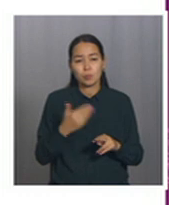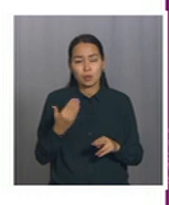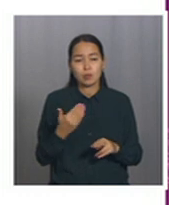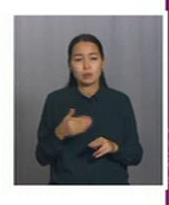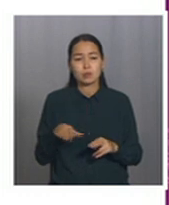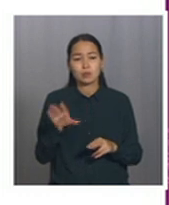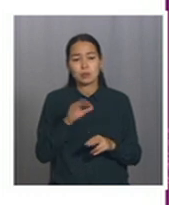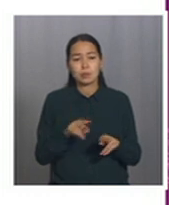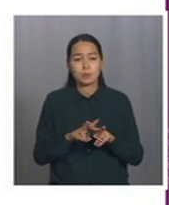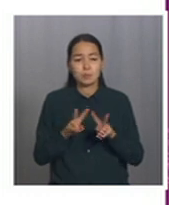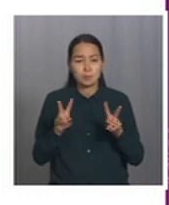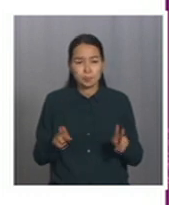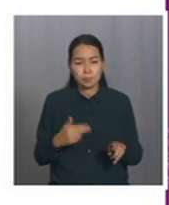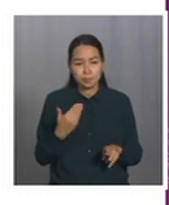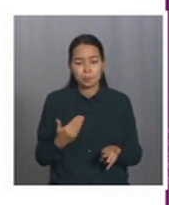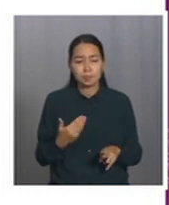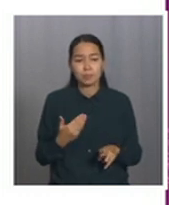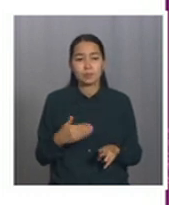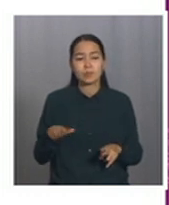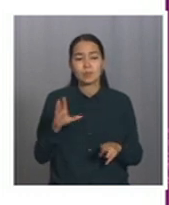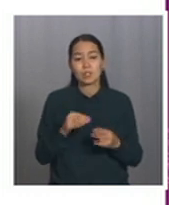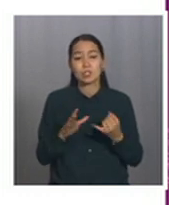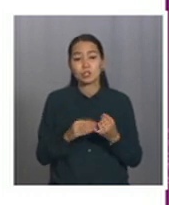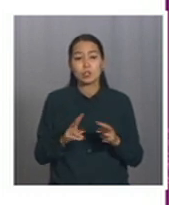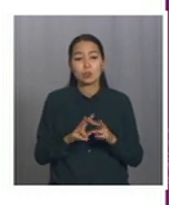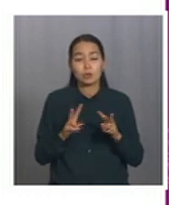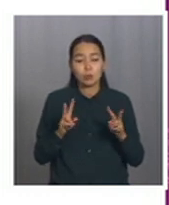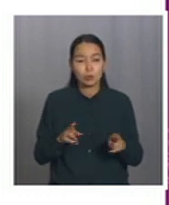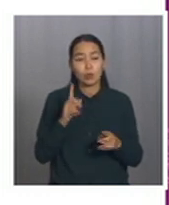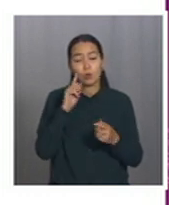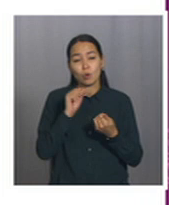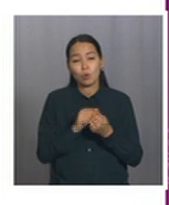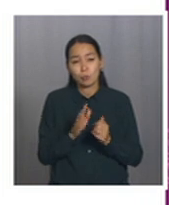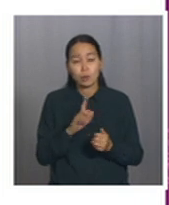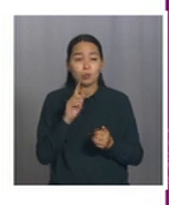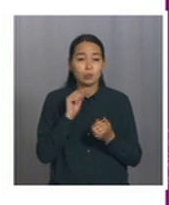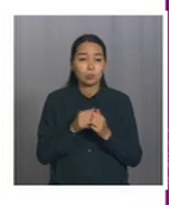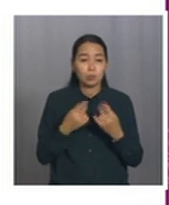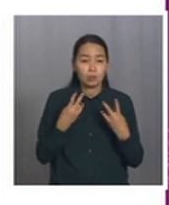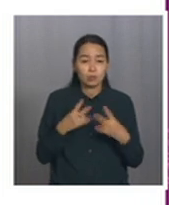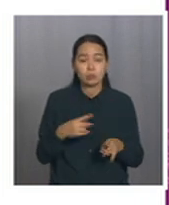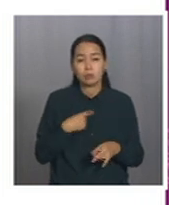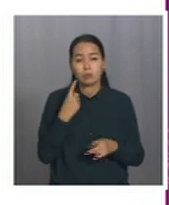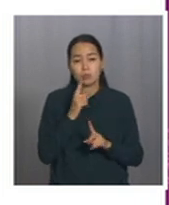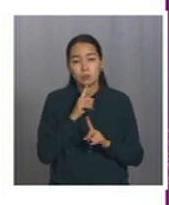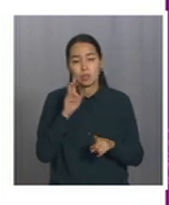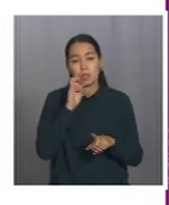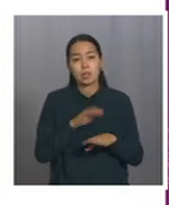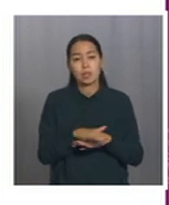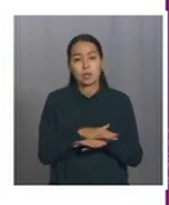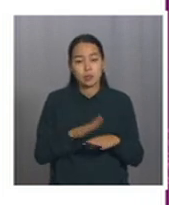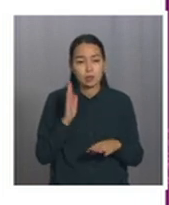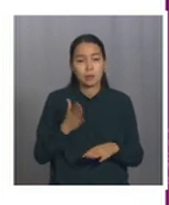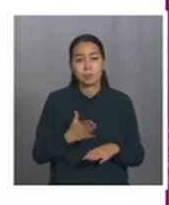бір күнгісін, жұрт ұқпаса, ұқпасын, жабықпаймын, ел бүгіншіл